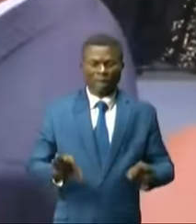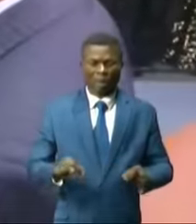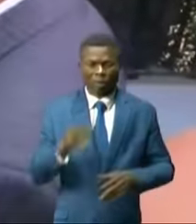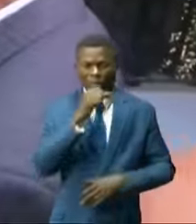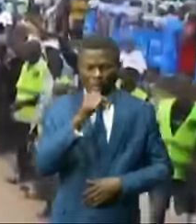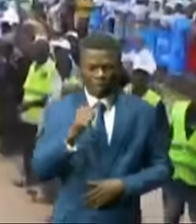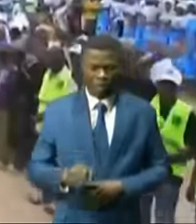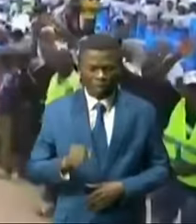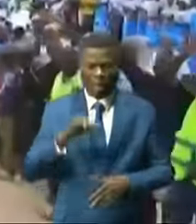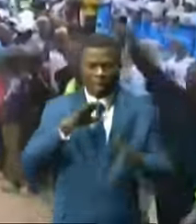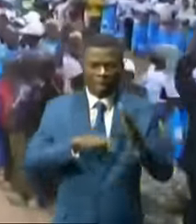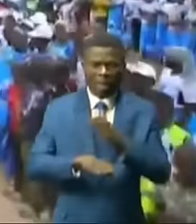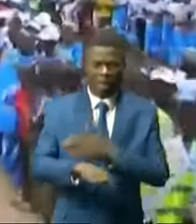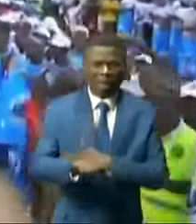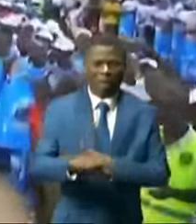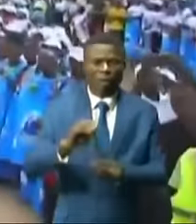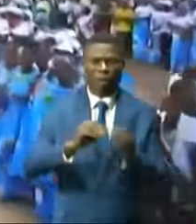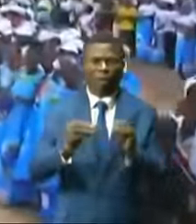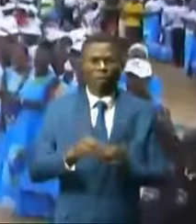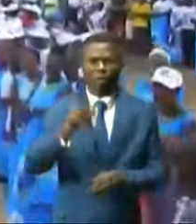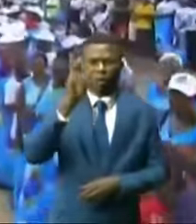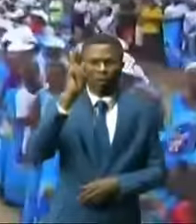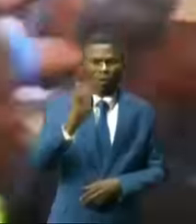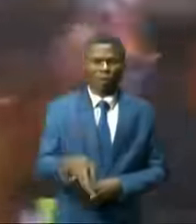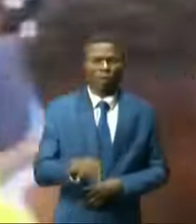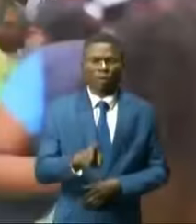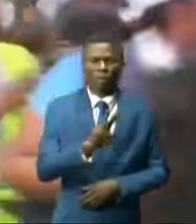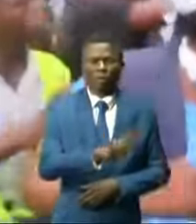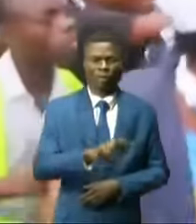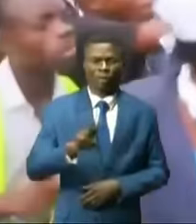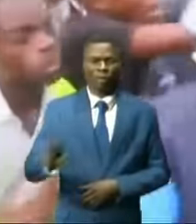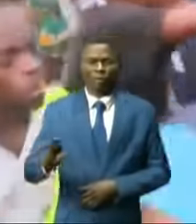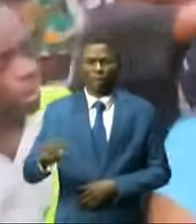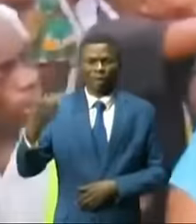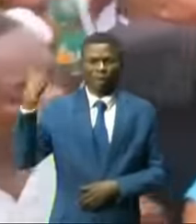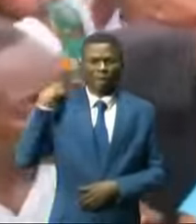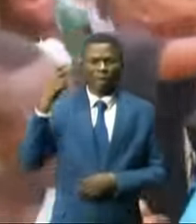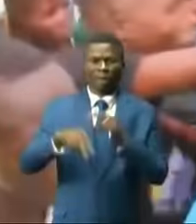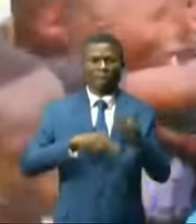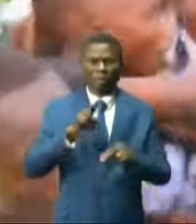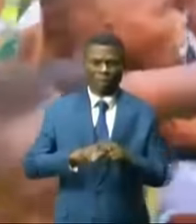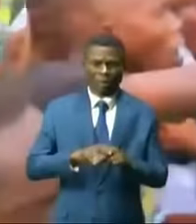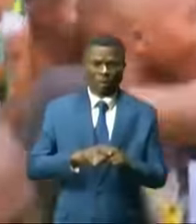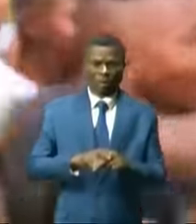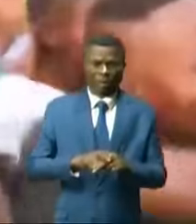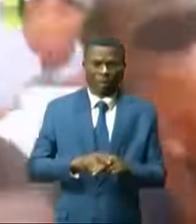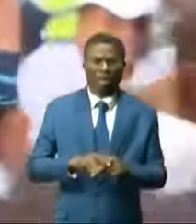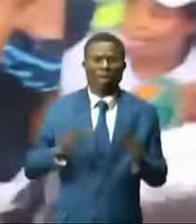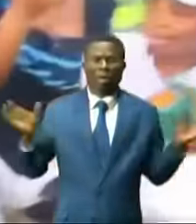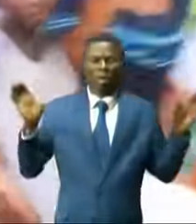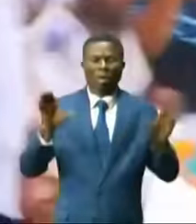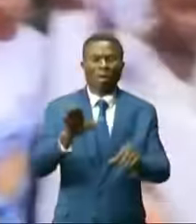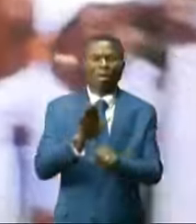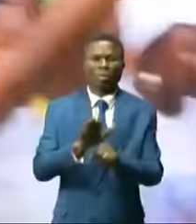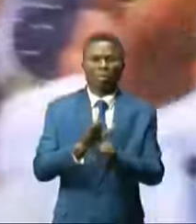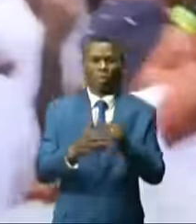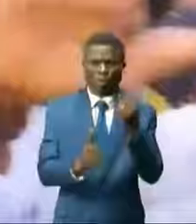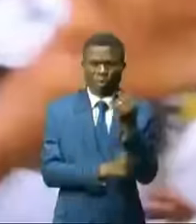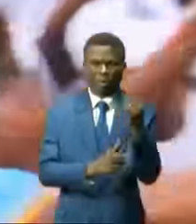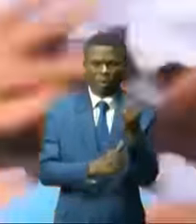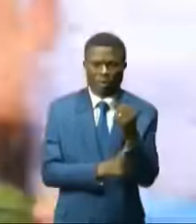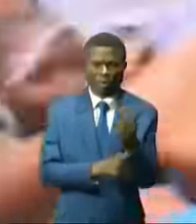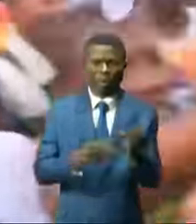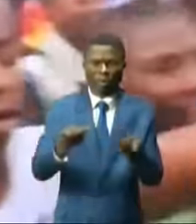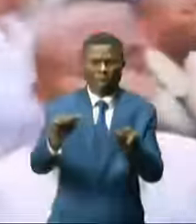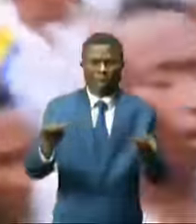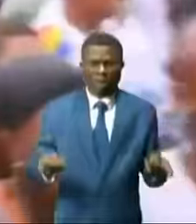entrée triomphale. Le numéro 222 à la députation nationale a drainé une foule incroyable à la